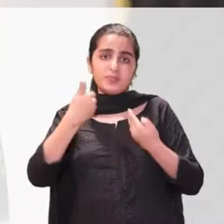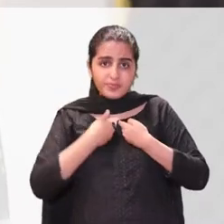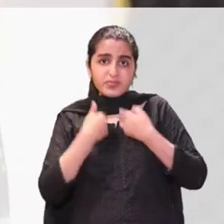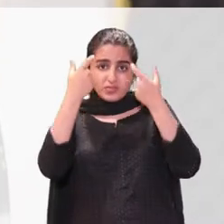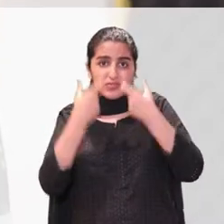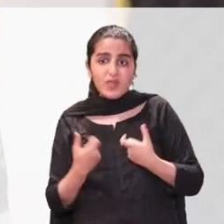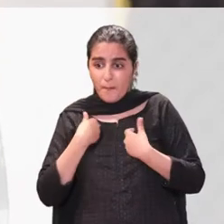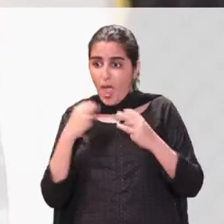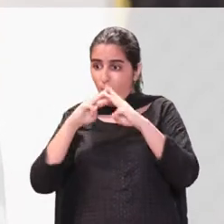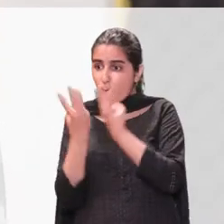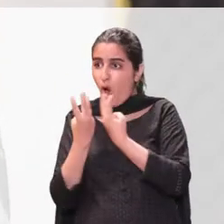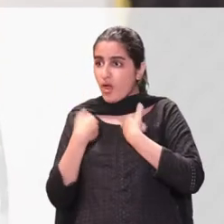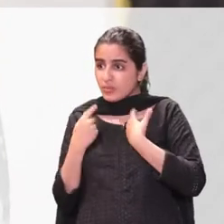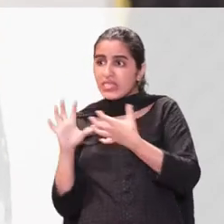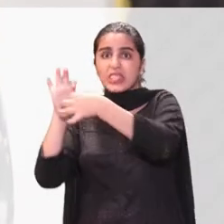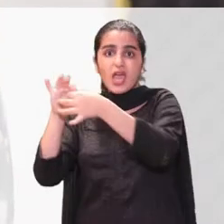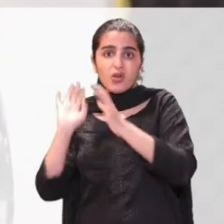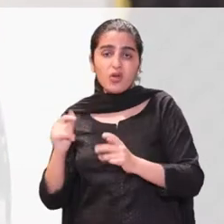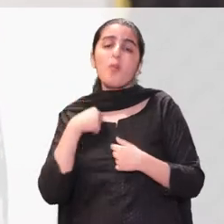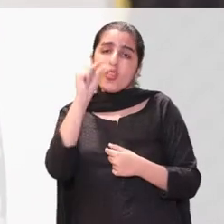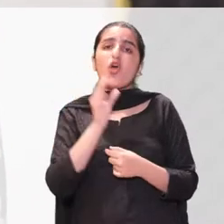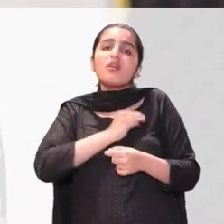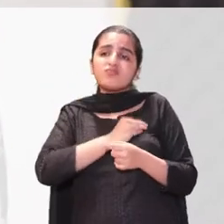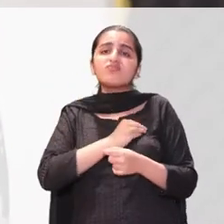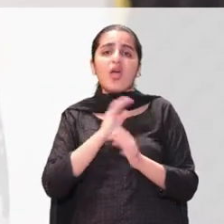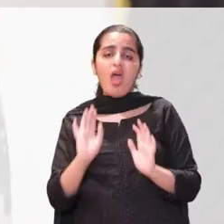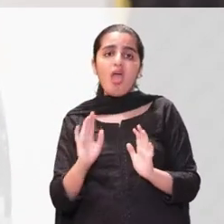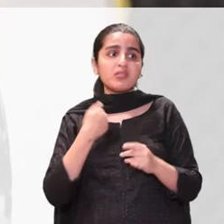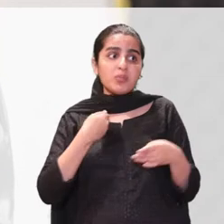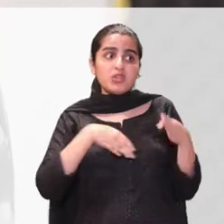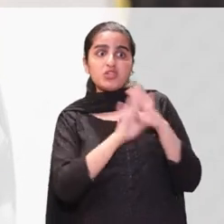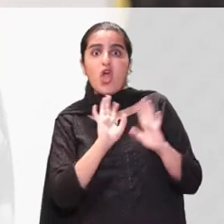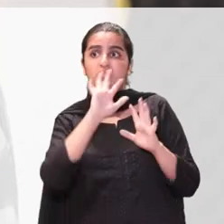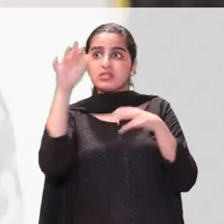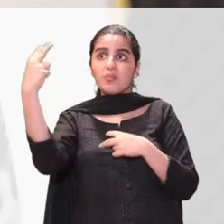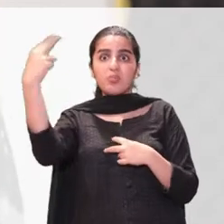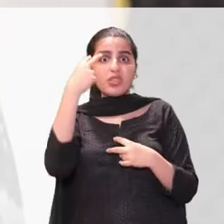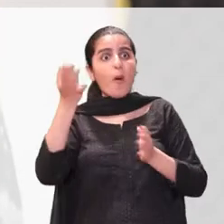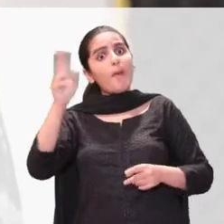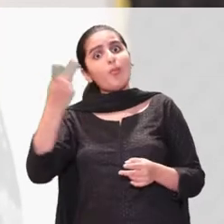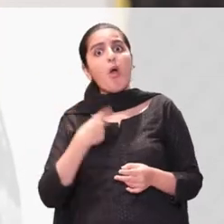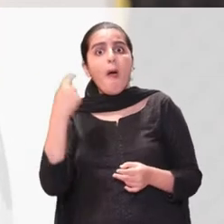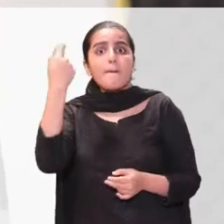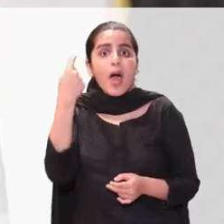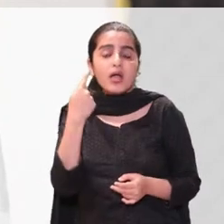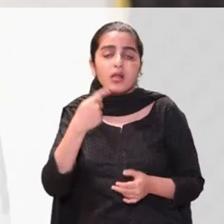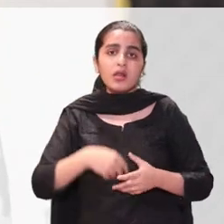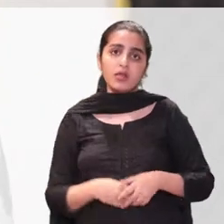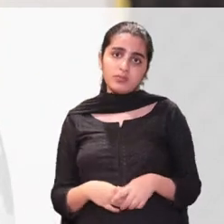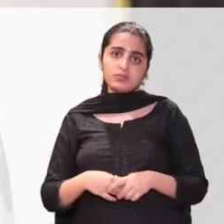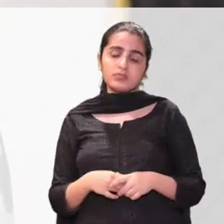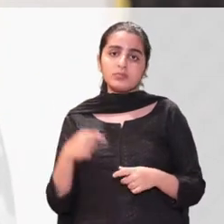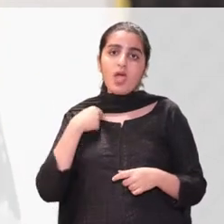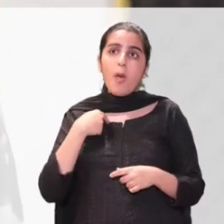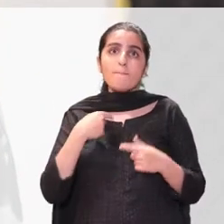मतलब मैं भी उस अब वेबसाइट का पांडू इसलिए आई एम वॉइस आफ हेयर फॉल के मैंने अगर कहीं ऐसा ना किसी को पता न चल जाए लेकिन